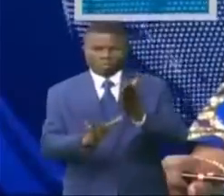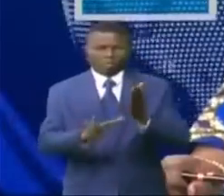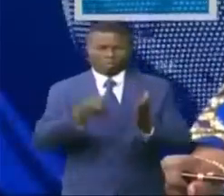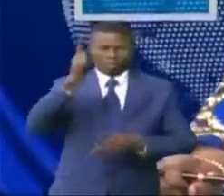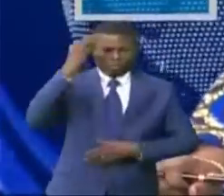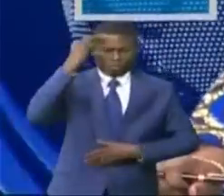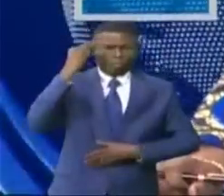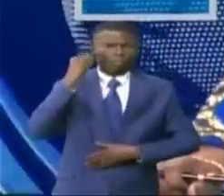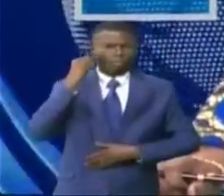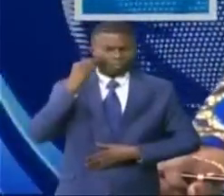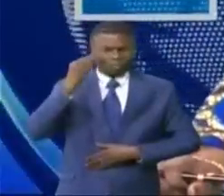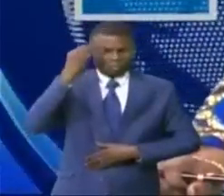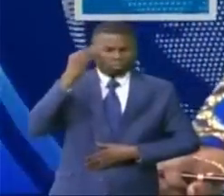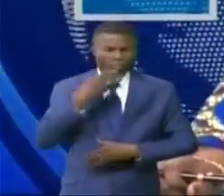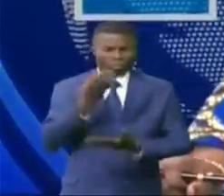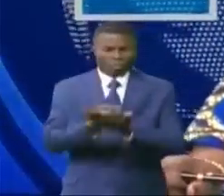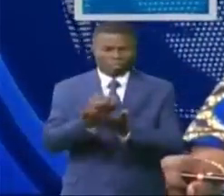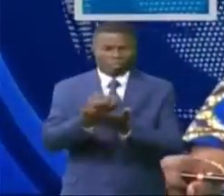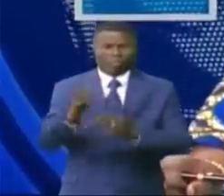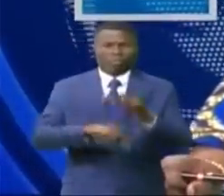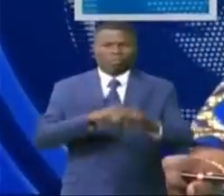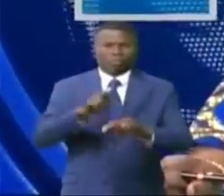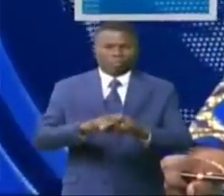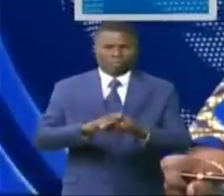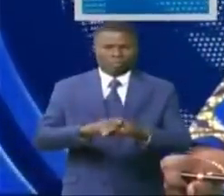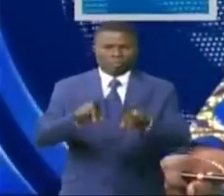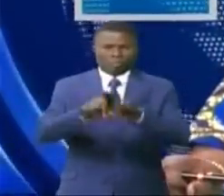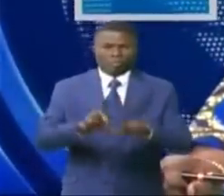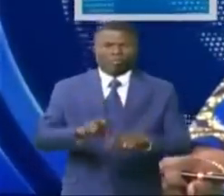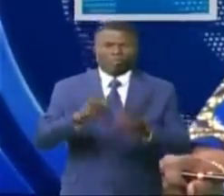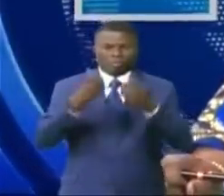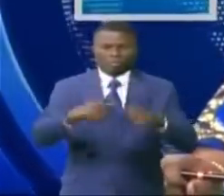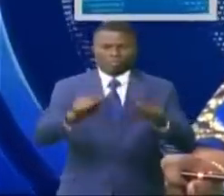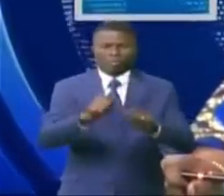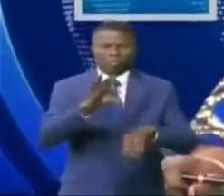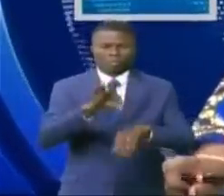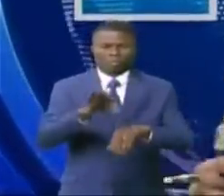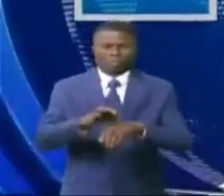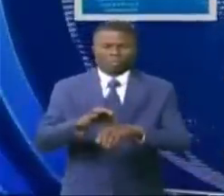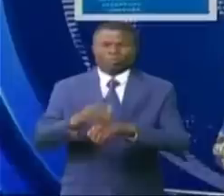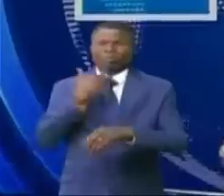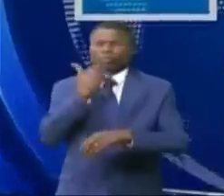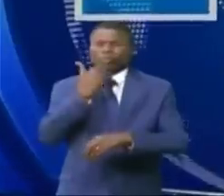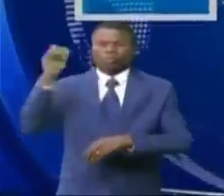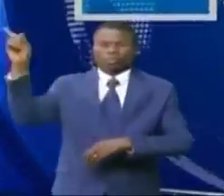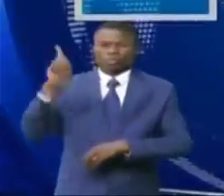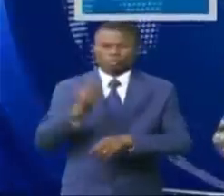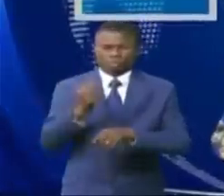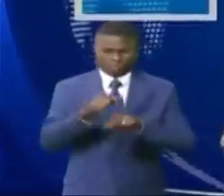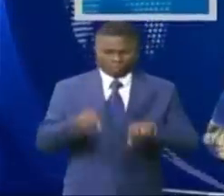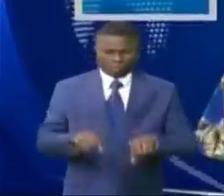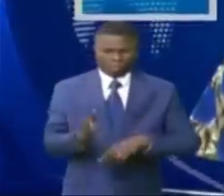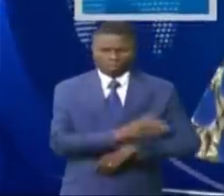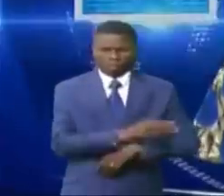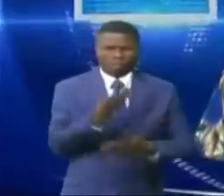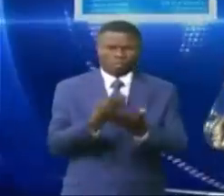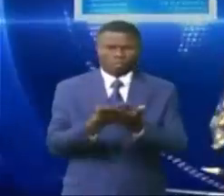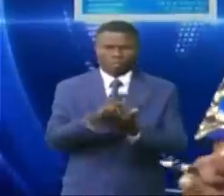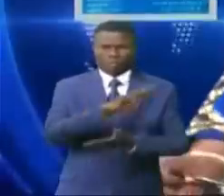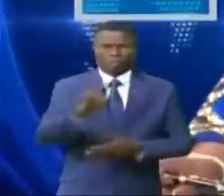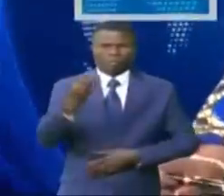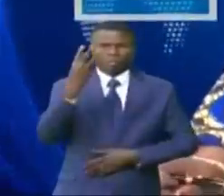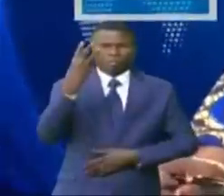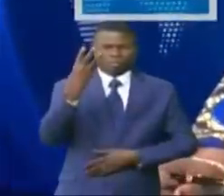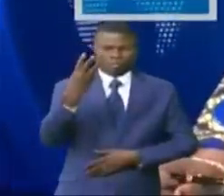vice-premier ministre de l'économie nationale, vante les opportunités d'investissement. Le budget 2023 en